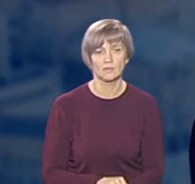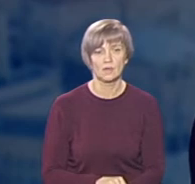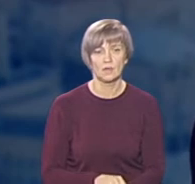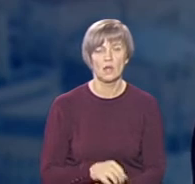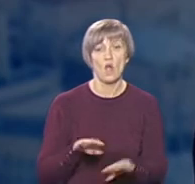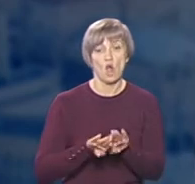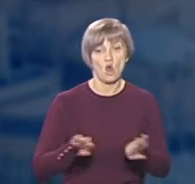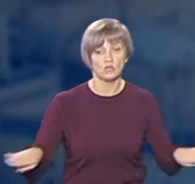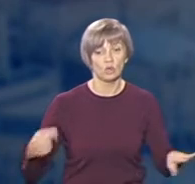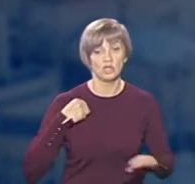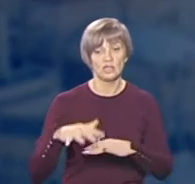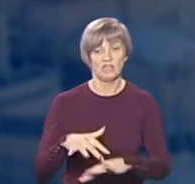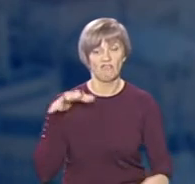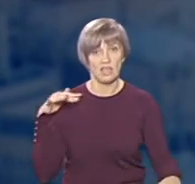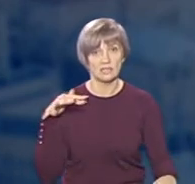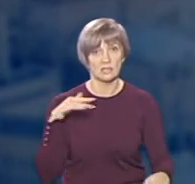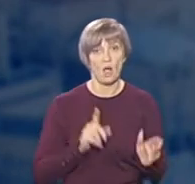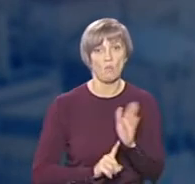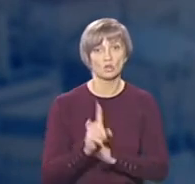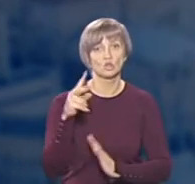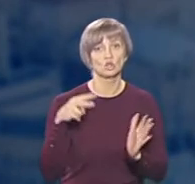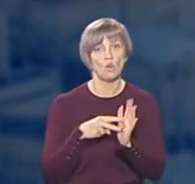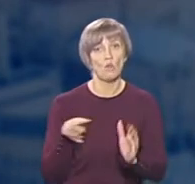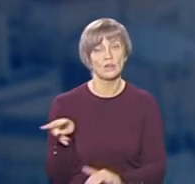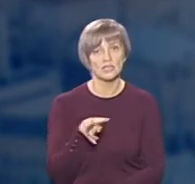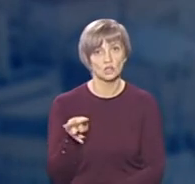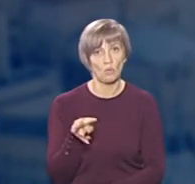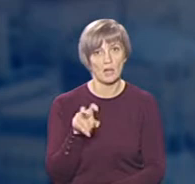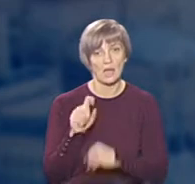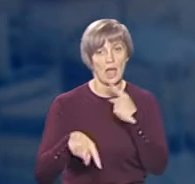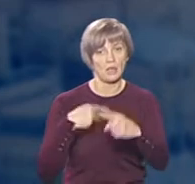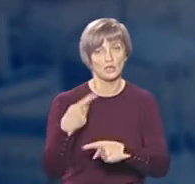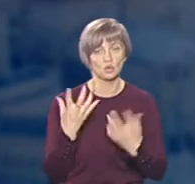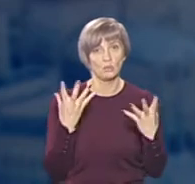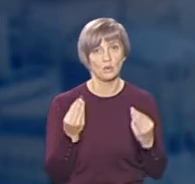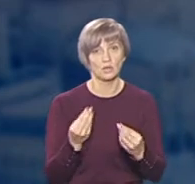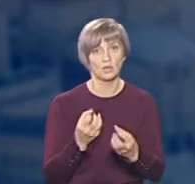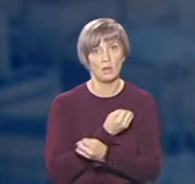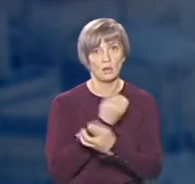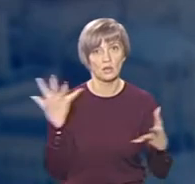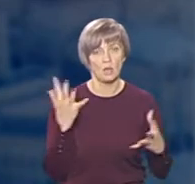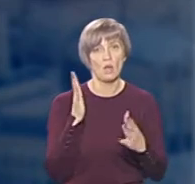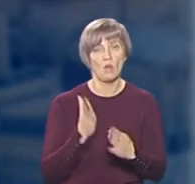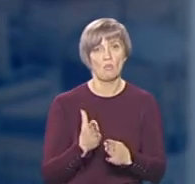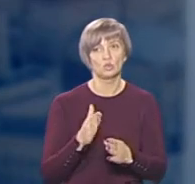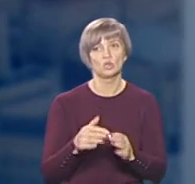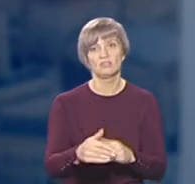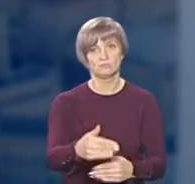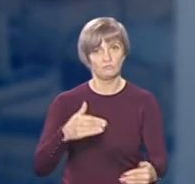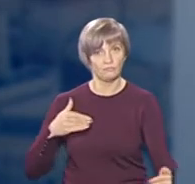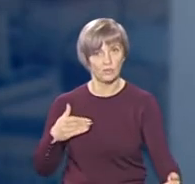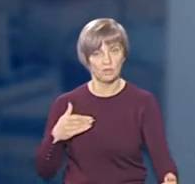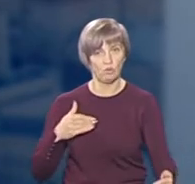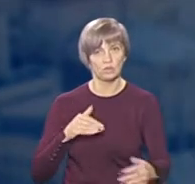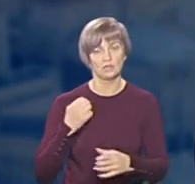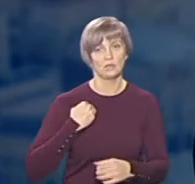Розводити війська на ділянці Петрівська-Богданівка почнуть 7 листопада, а наступного дня о півдні відводитимуть сили й засоби. Але якщо